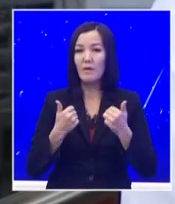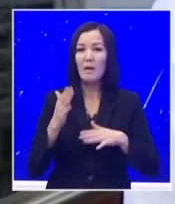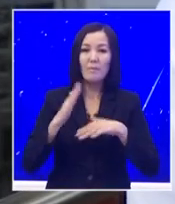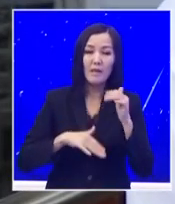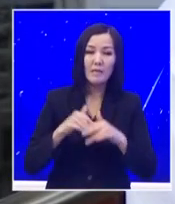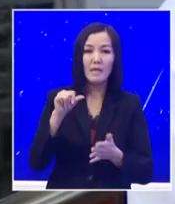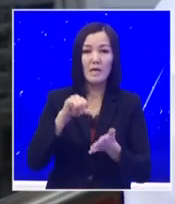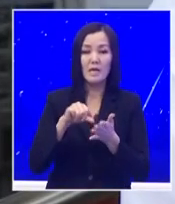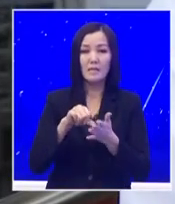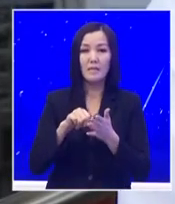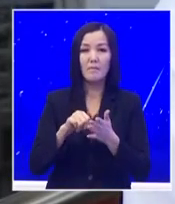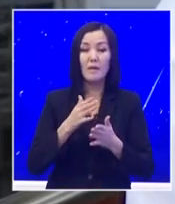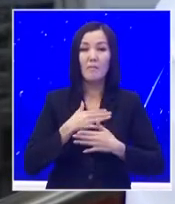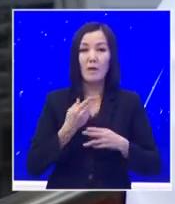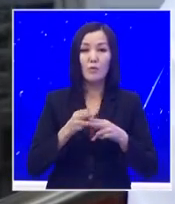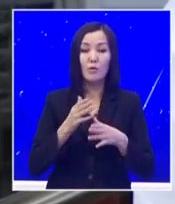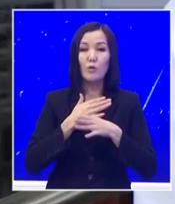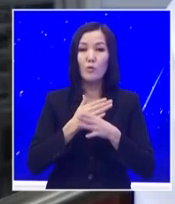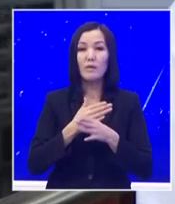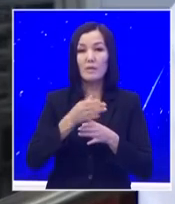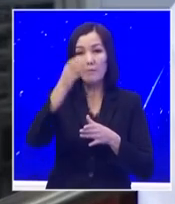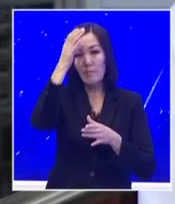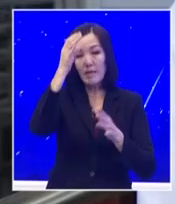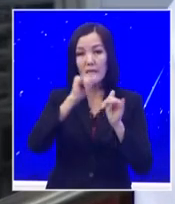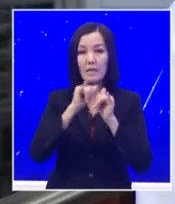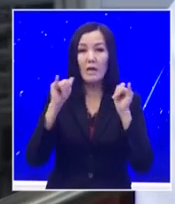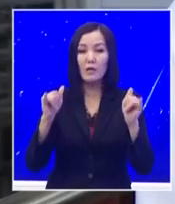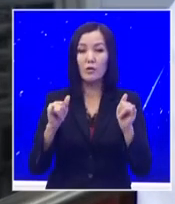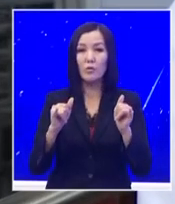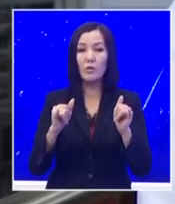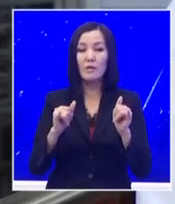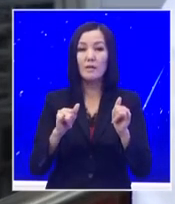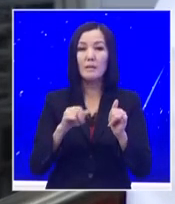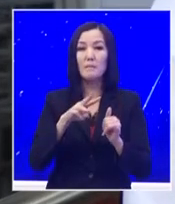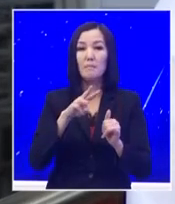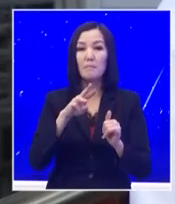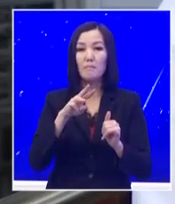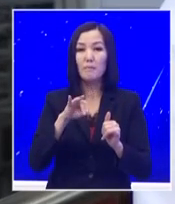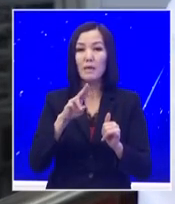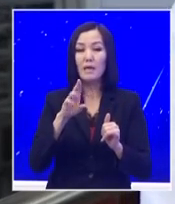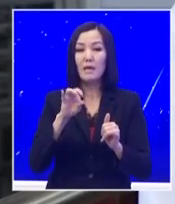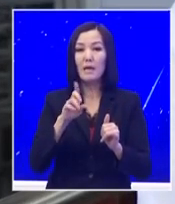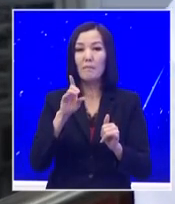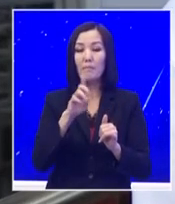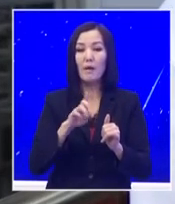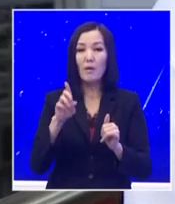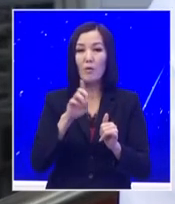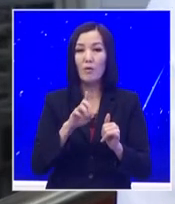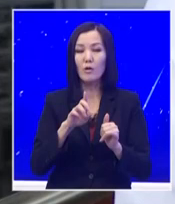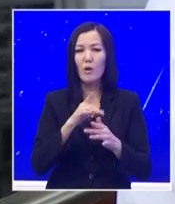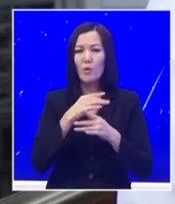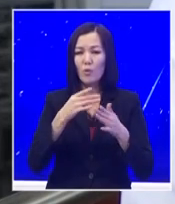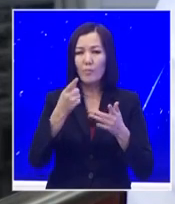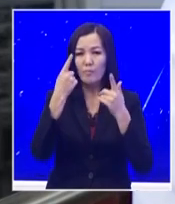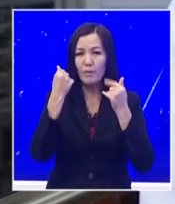маған өте көмектесті, себебі біліктілігімді арттырып келдім микробиолог ретінде. Өте көп нәрсені біліп келдім,